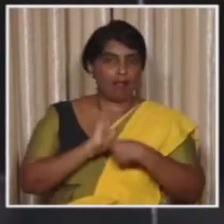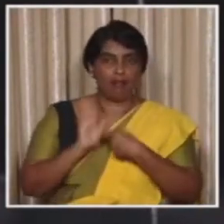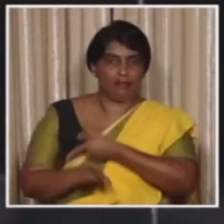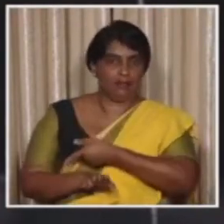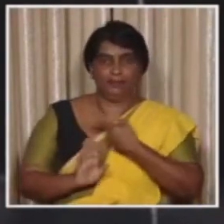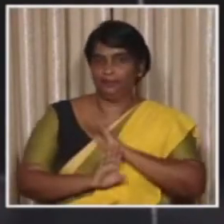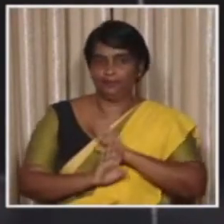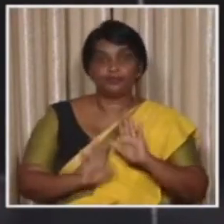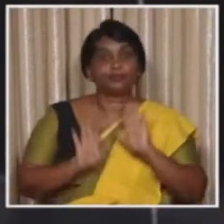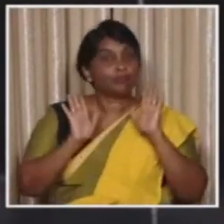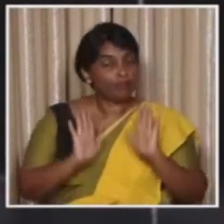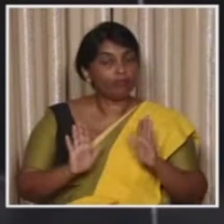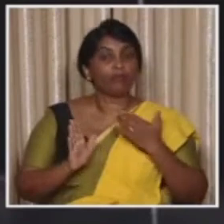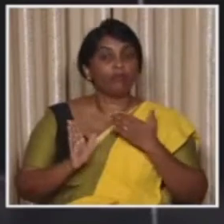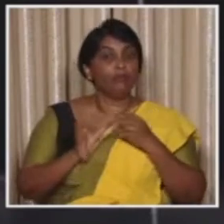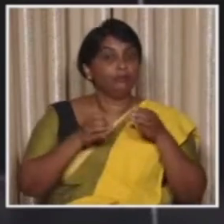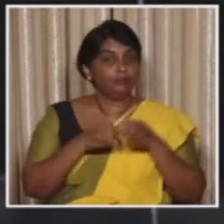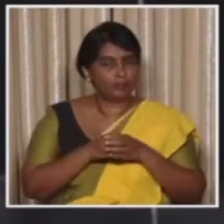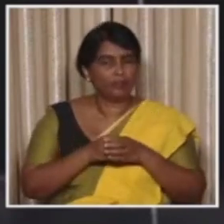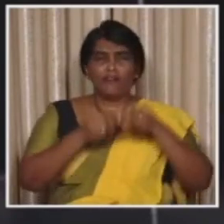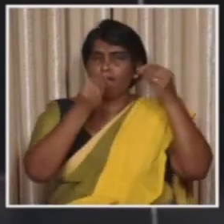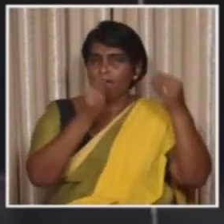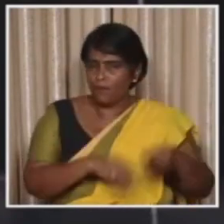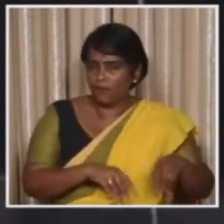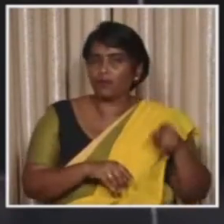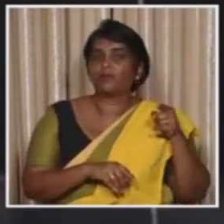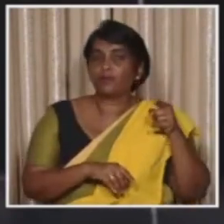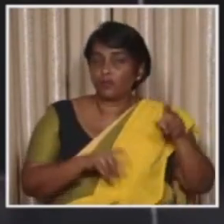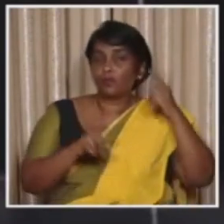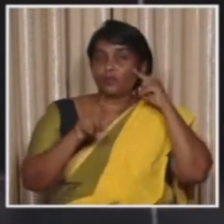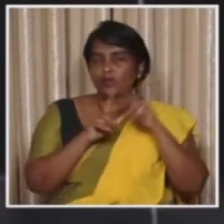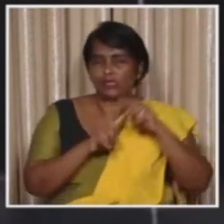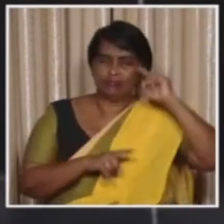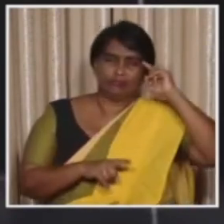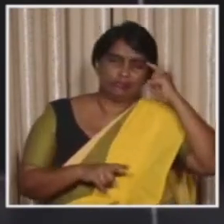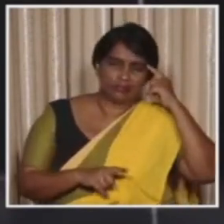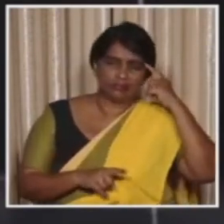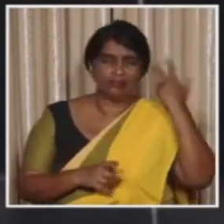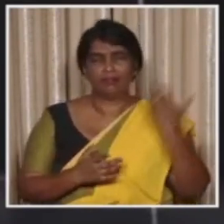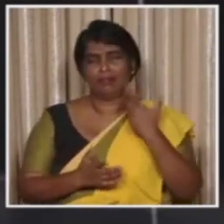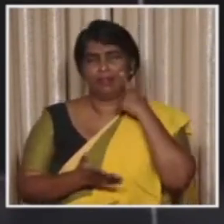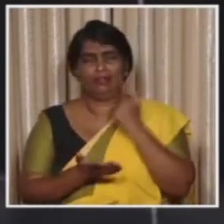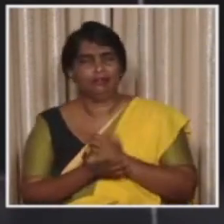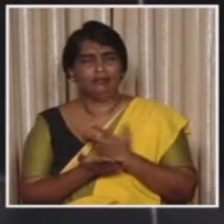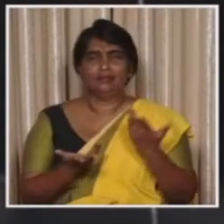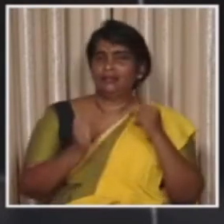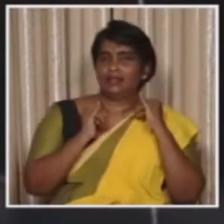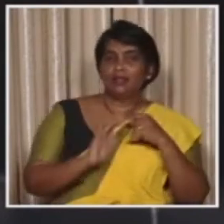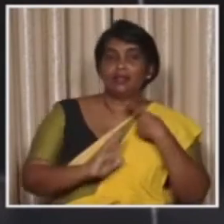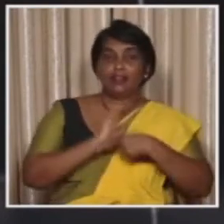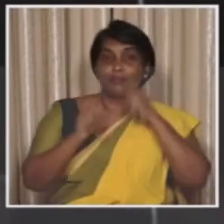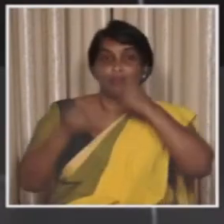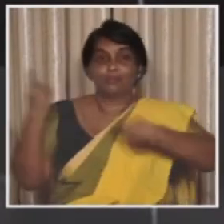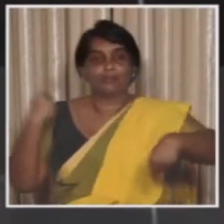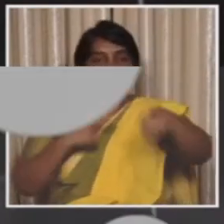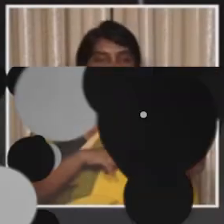නැහැ. නමුත් අපේ කණ්ඩායම ෆේල් වෙනකොට ඒ පිළිබඳ වේදනාව ඒ පිළිබඳ රුදාව මේ රටේ ක්‍රිකට් ප්‍රේක්ෂකයන්